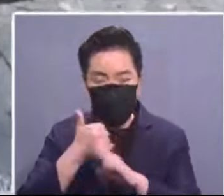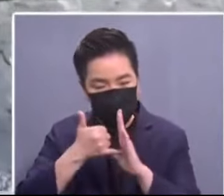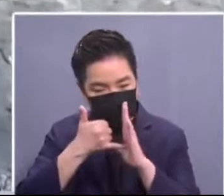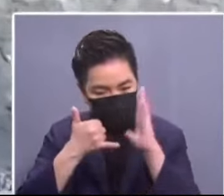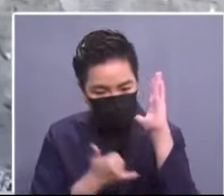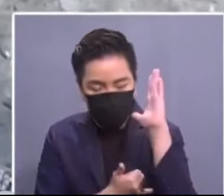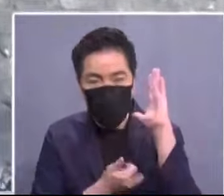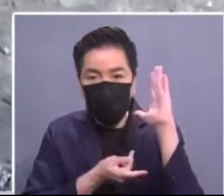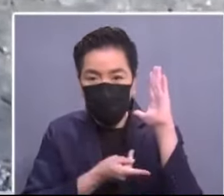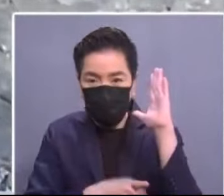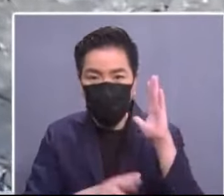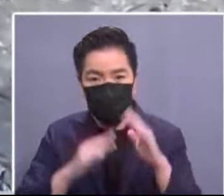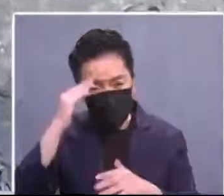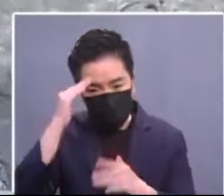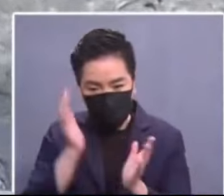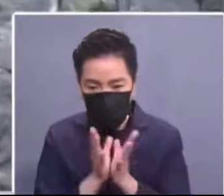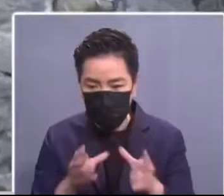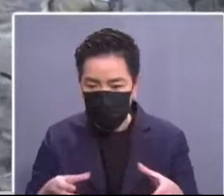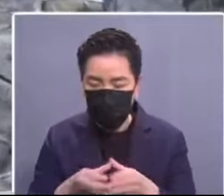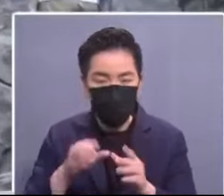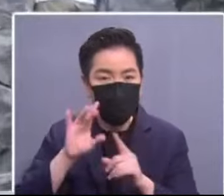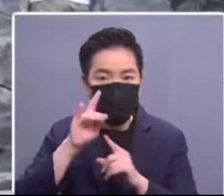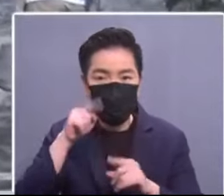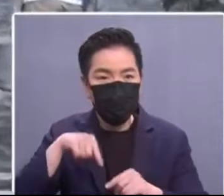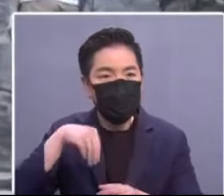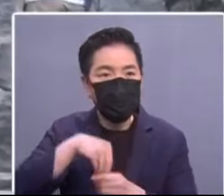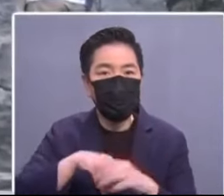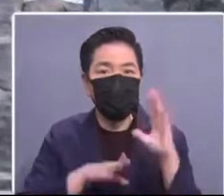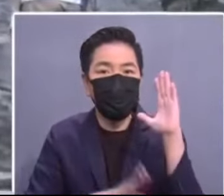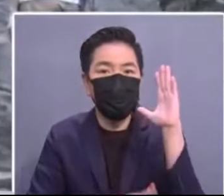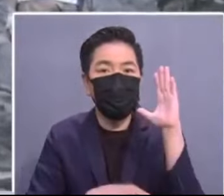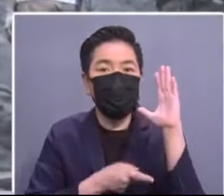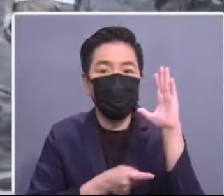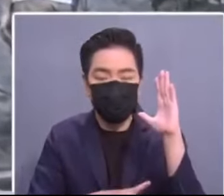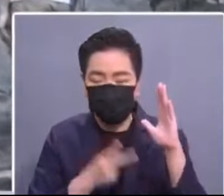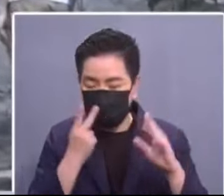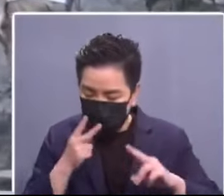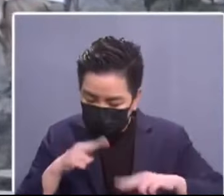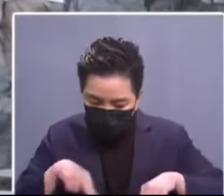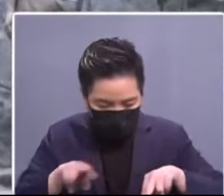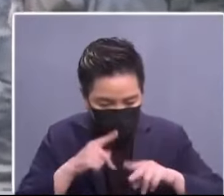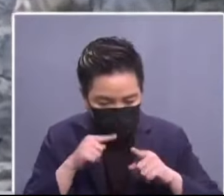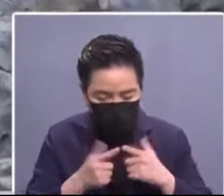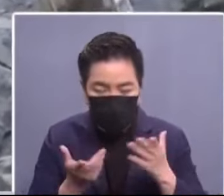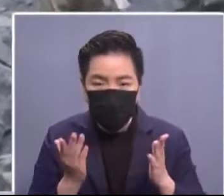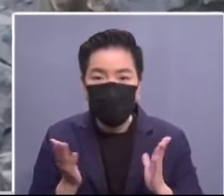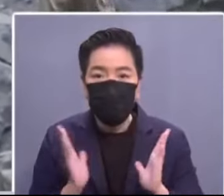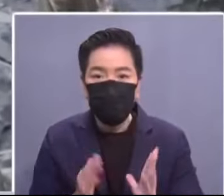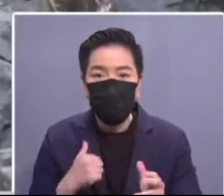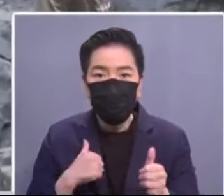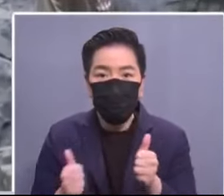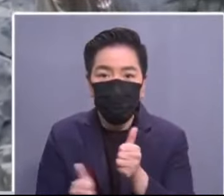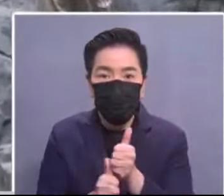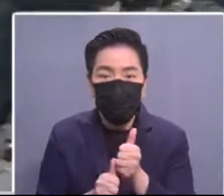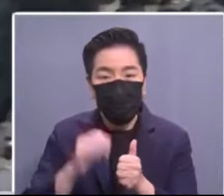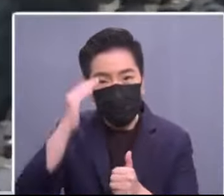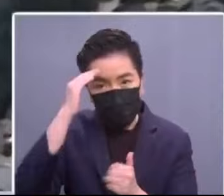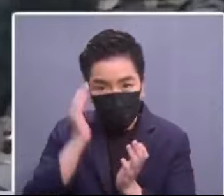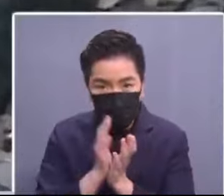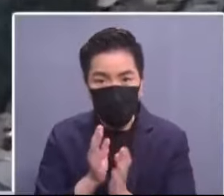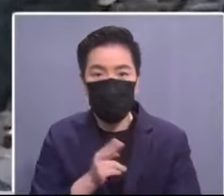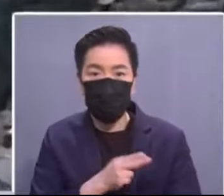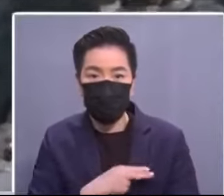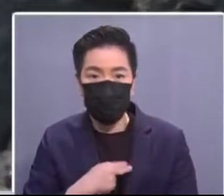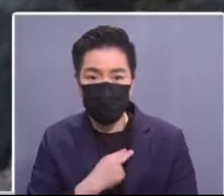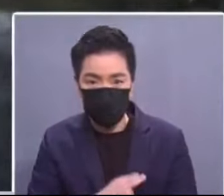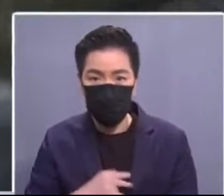ไปพร้อมกับผู้บัญชาการตำรวจภูธรภาค8นะคะซึ่งอยู่ในพื้นที่อยู่แล้วค่ะก็มีทางผู้ช่วยฝ่ายตำรวจสวิตเซอร์แลนด์ด้วยนะค